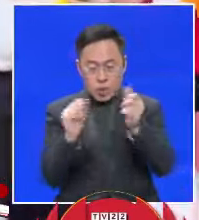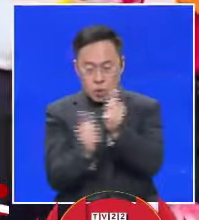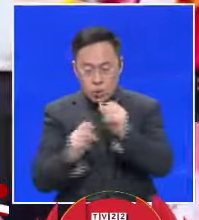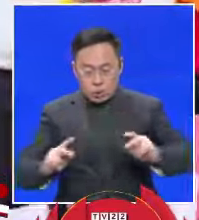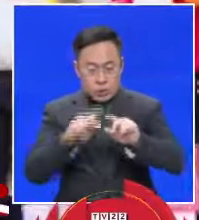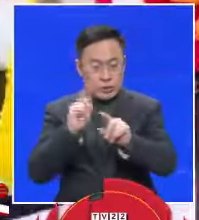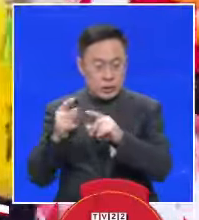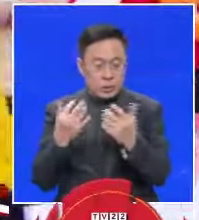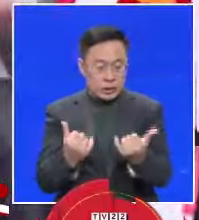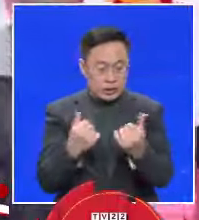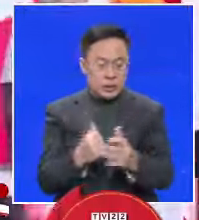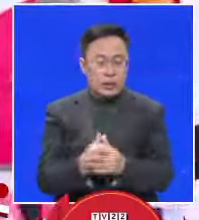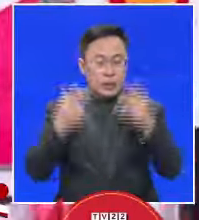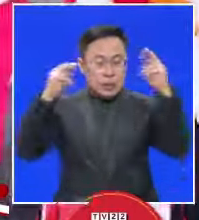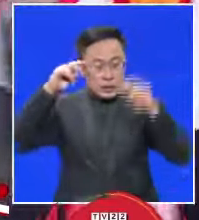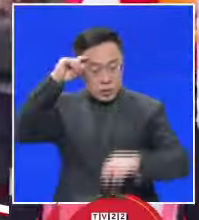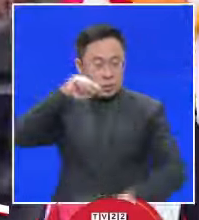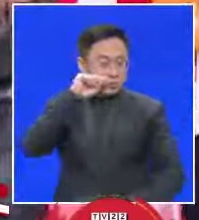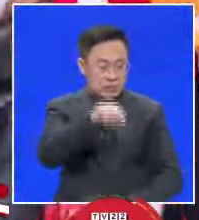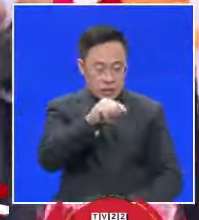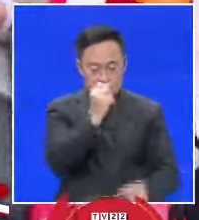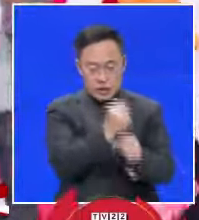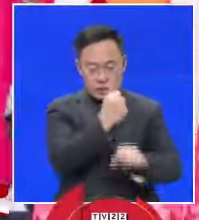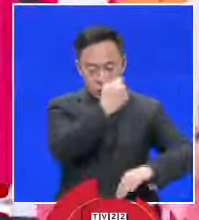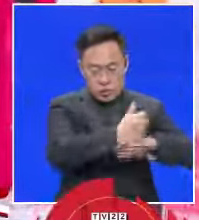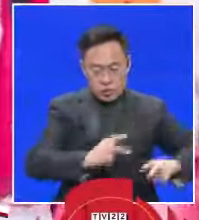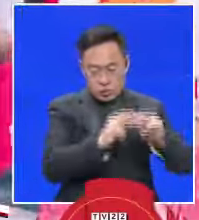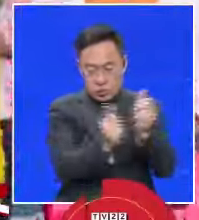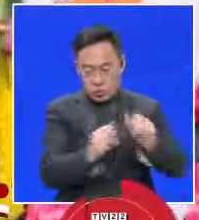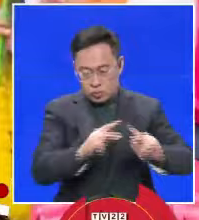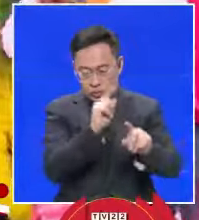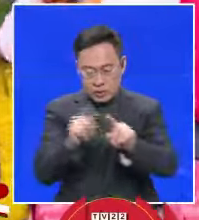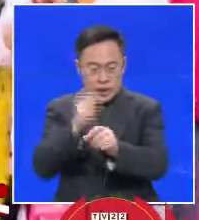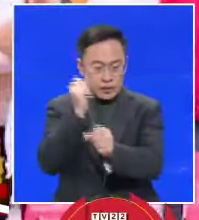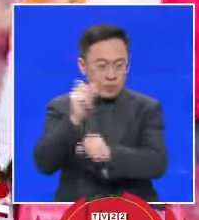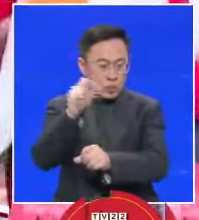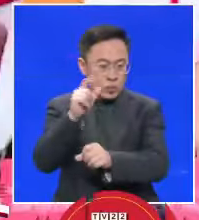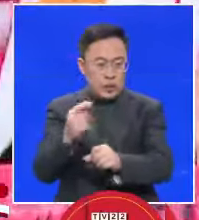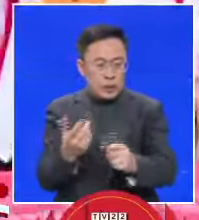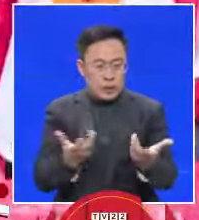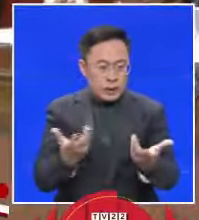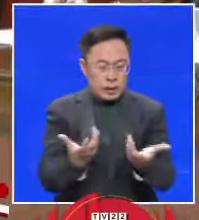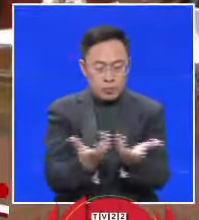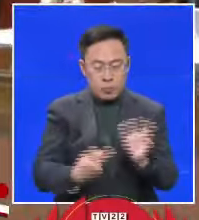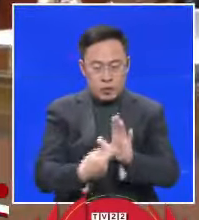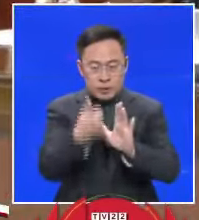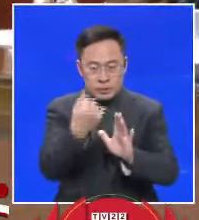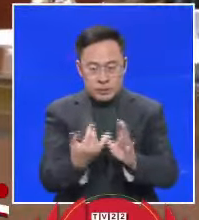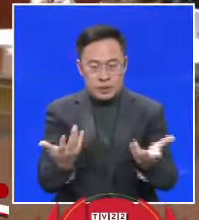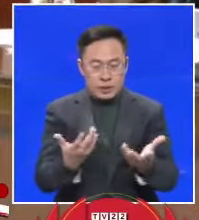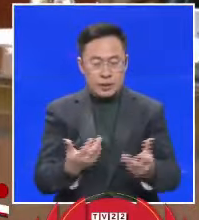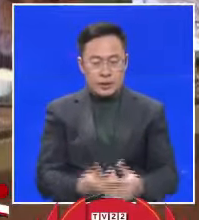วินน่ะที่ท่านนายกรัฐมนตรีให้แต่ละคนไปทำเนี่ยมันควิกไปถึงไหนแล้วเท่าที่เราดูนี่เราเห็นนายกเศรษฐ